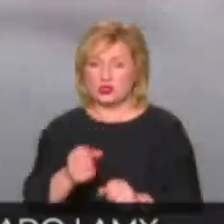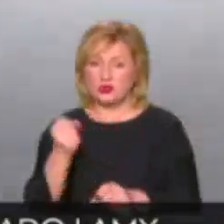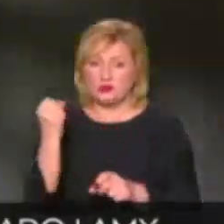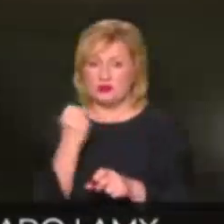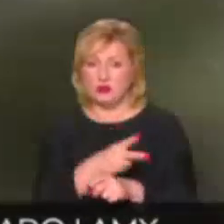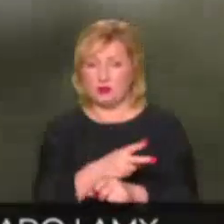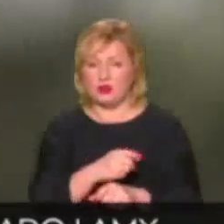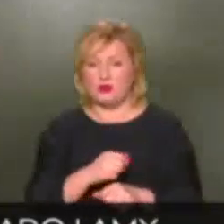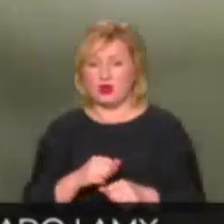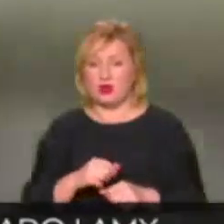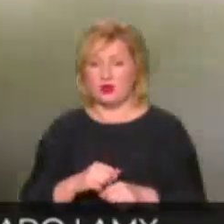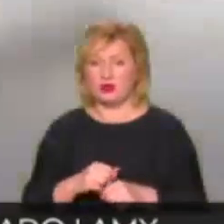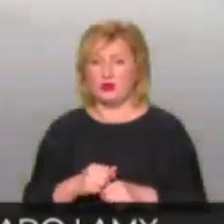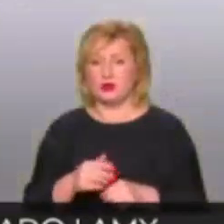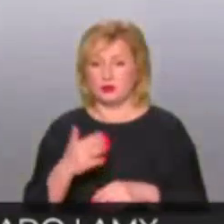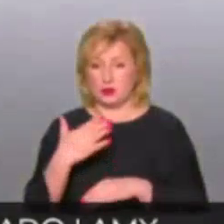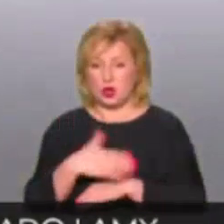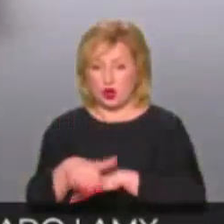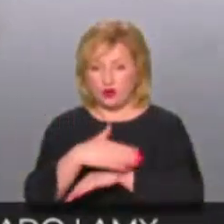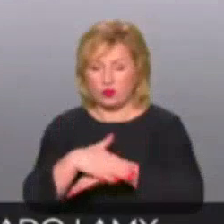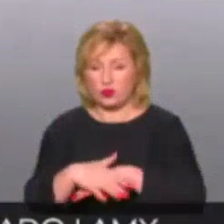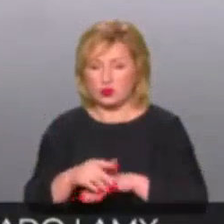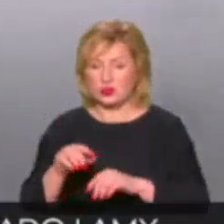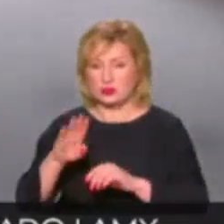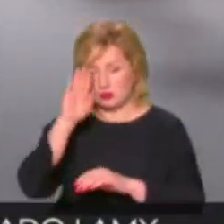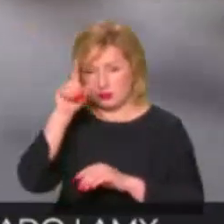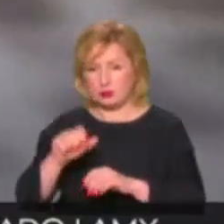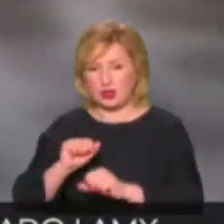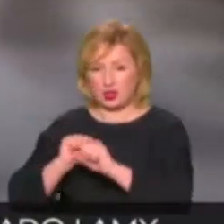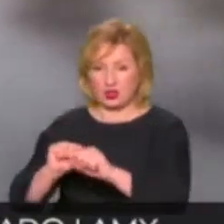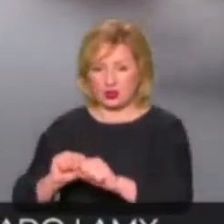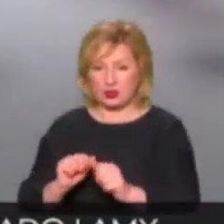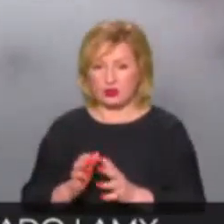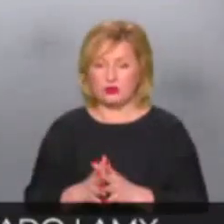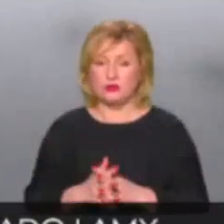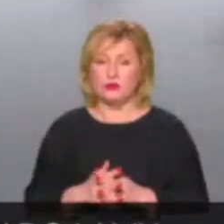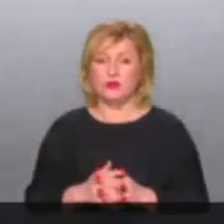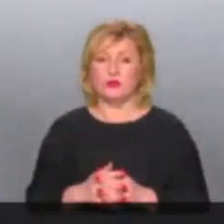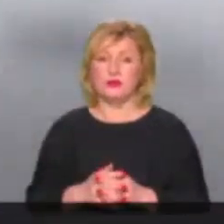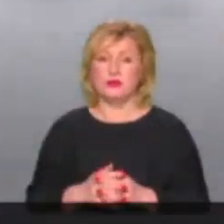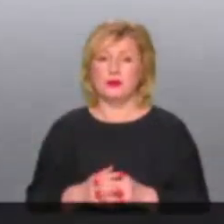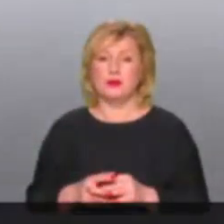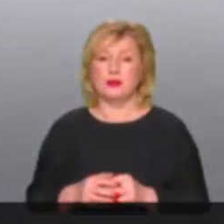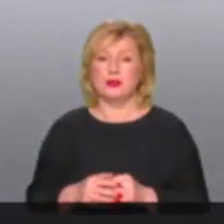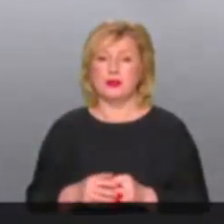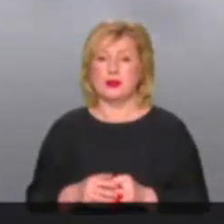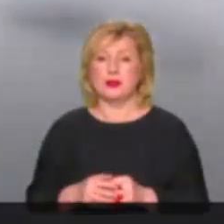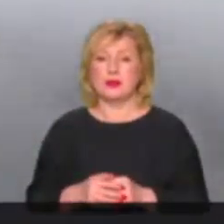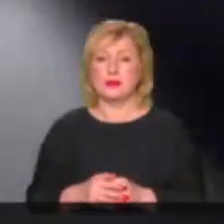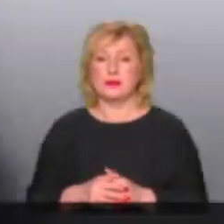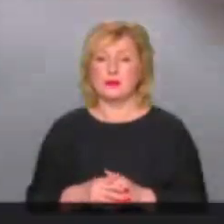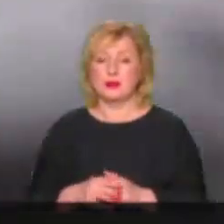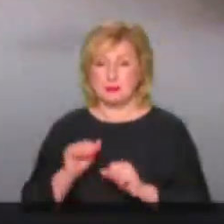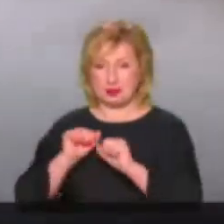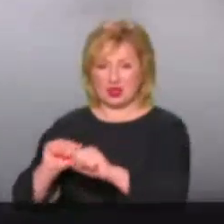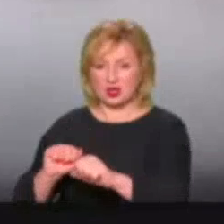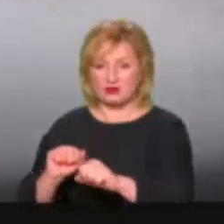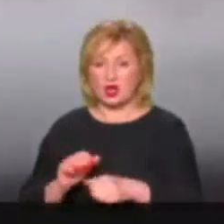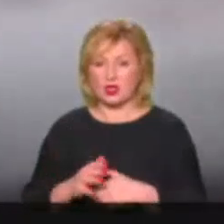«Олімп-1». «Олімп-2» розташовувався в цій лісосмузі. Бачимо, залишилися ще окопи. Саме тут